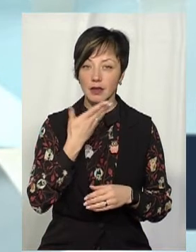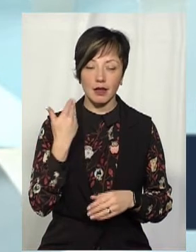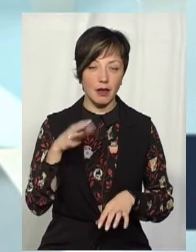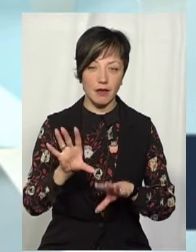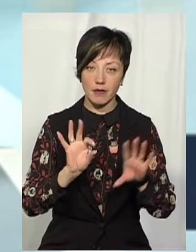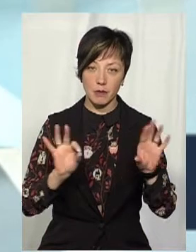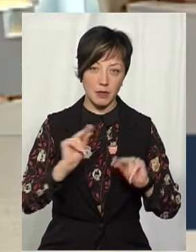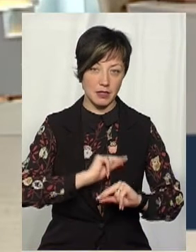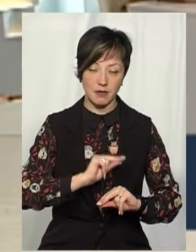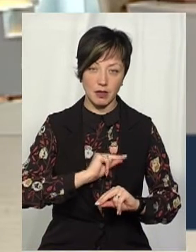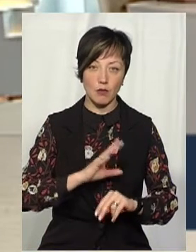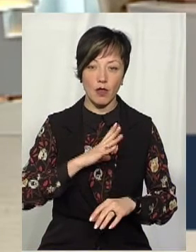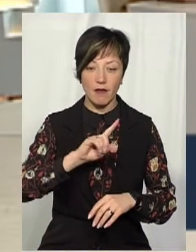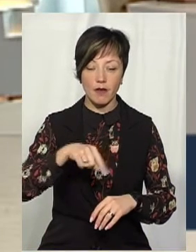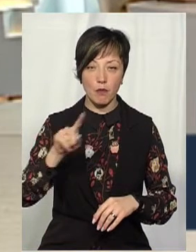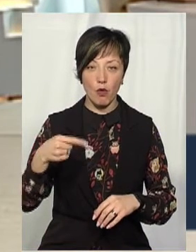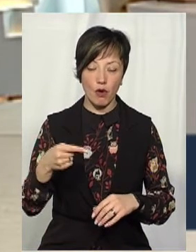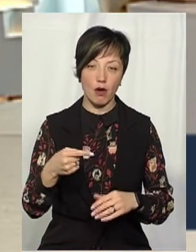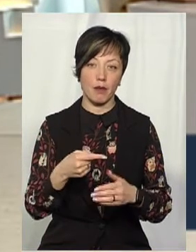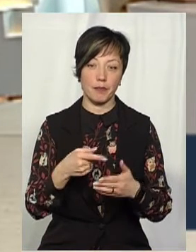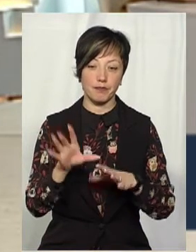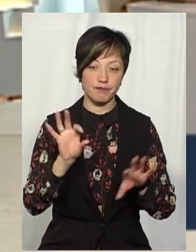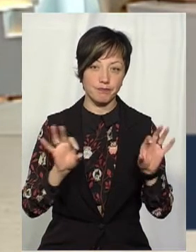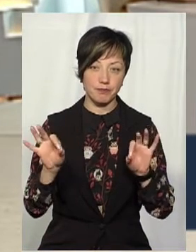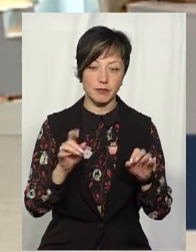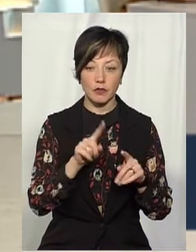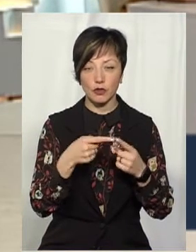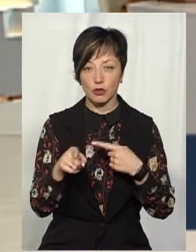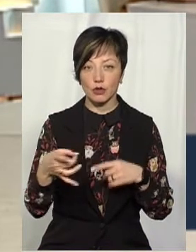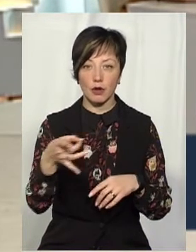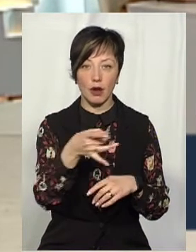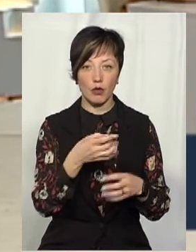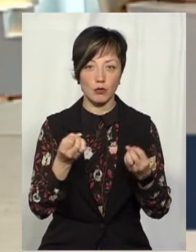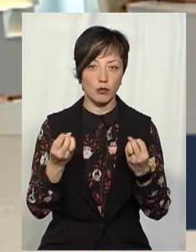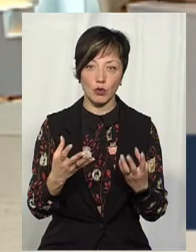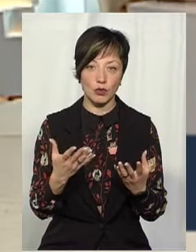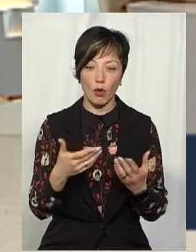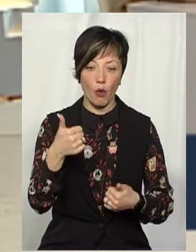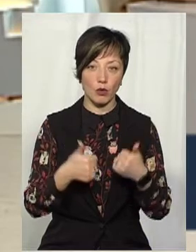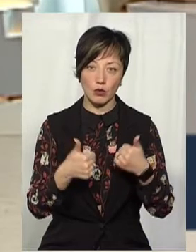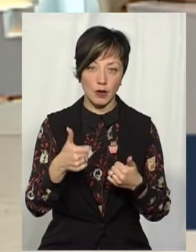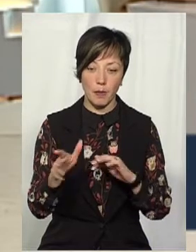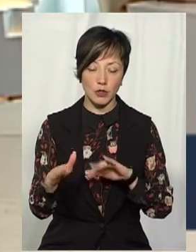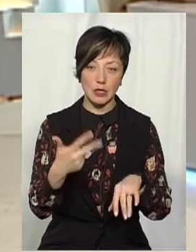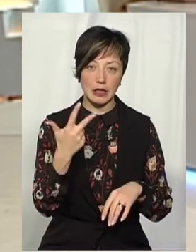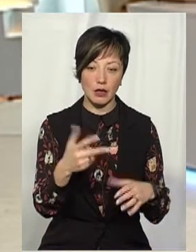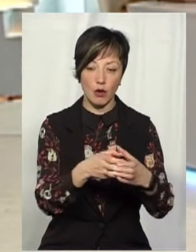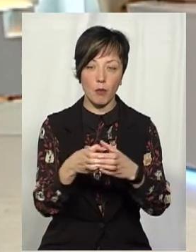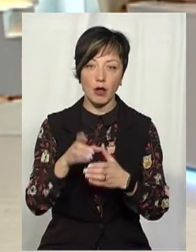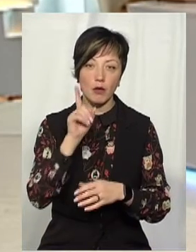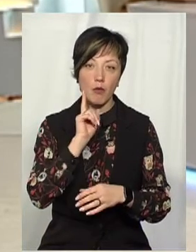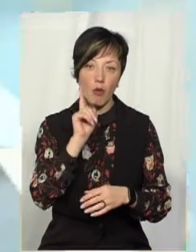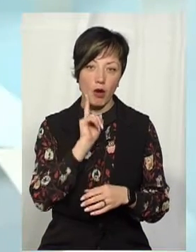відібрали працівників. Там були вимоги просто до працівників, і в тих чи інших районах просто вони не пройшли конкурс, і 3 громади в нас